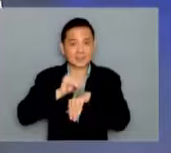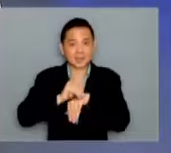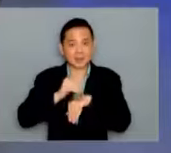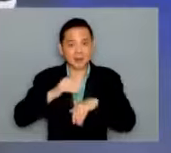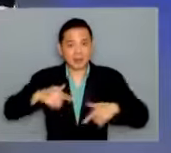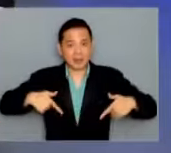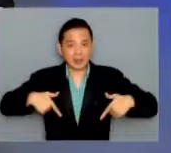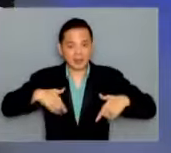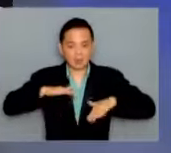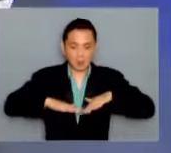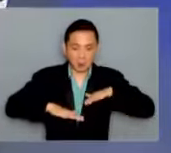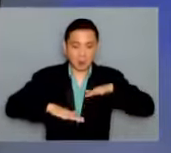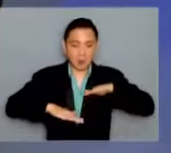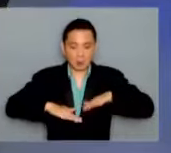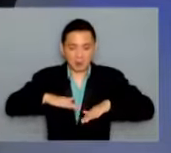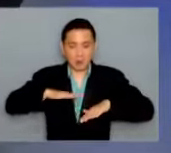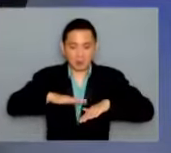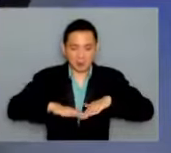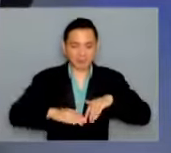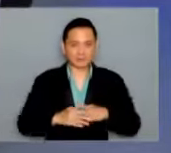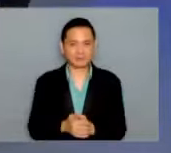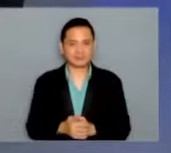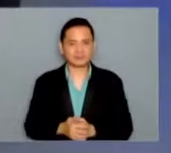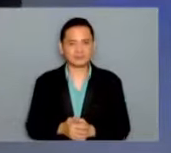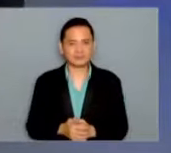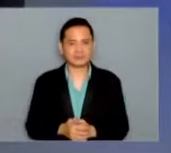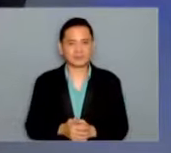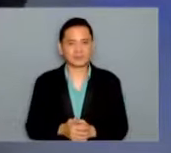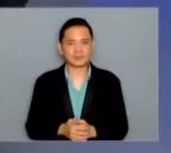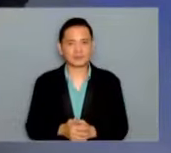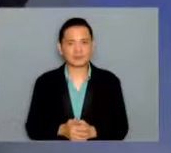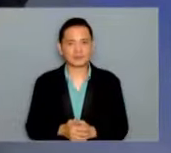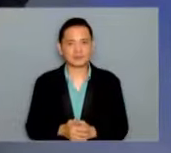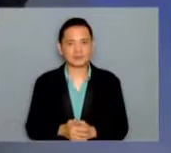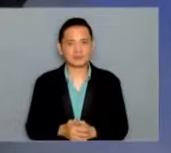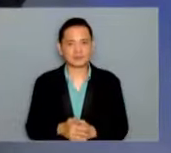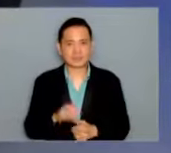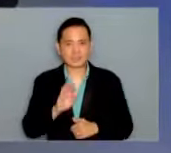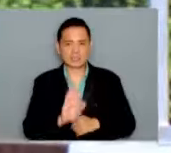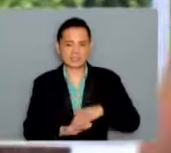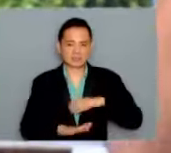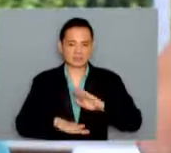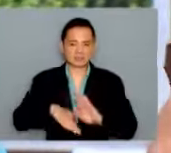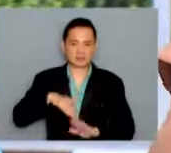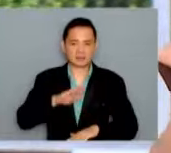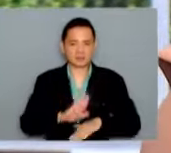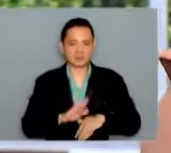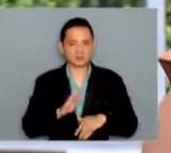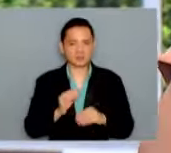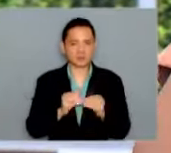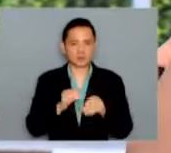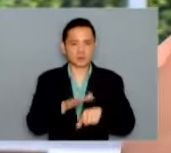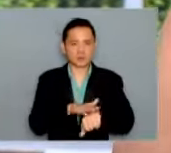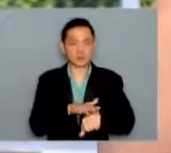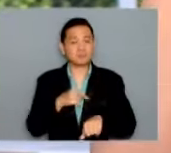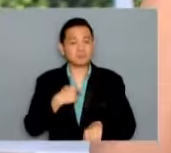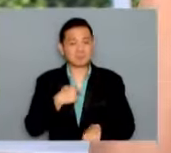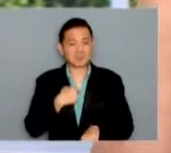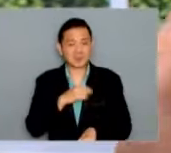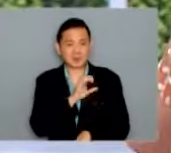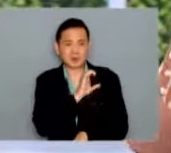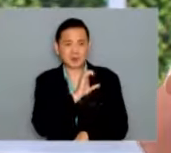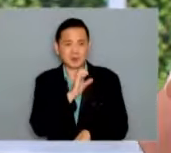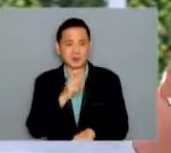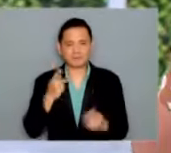common. Pero pag, yun nga, medyo mabagal lang kapag heel strike. Pero wala naman, ako as a coach, wala namang perfect